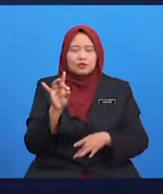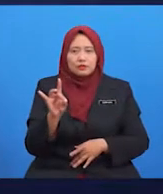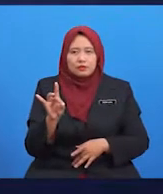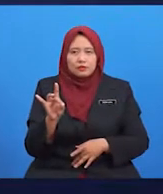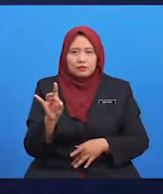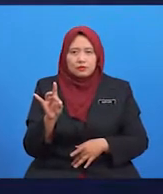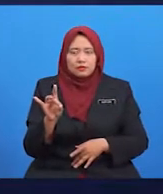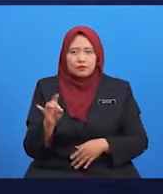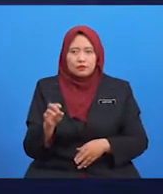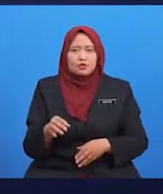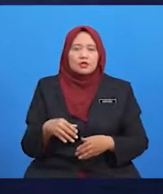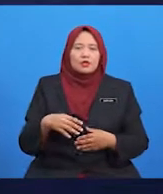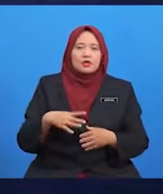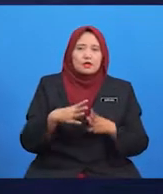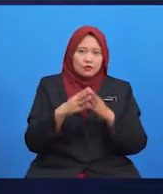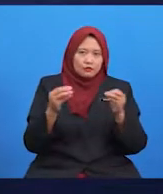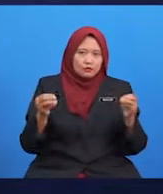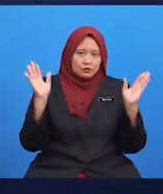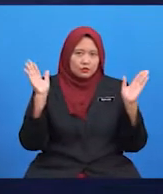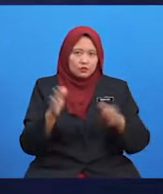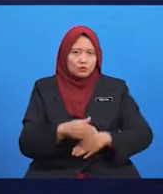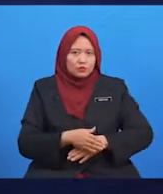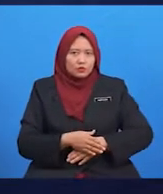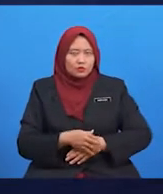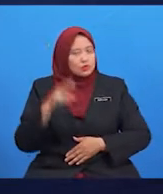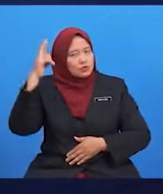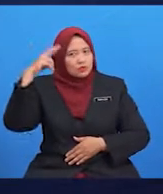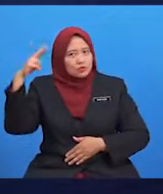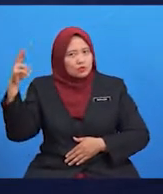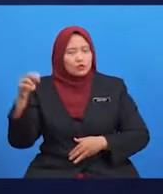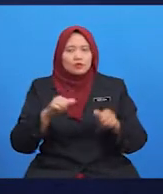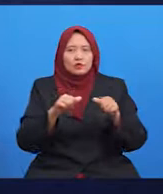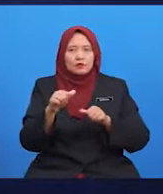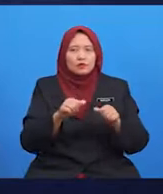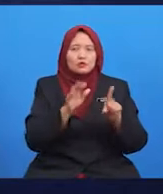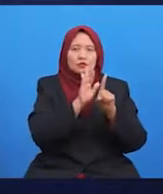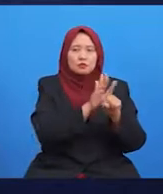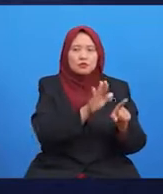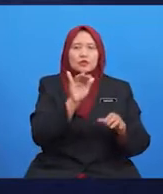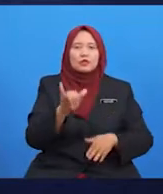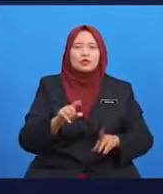solat, penyajak merindukan aktiviti jemaah yang telah pergi itu.